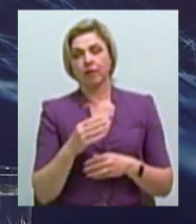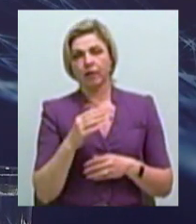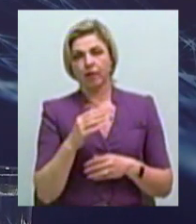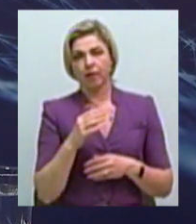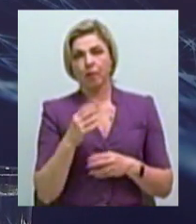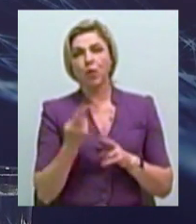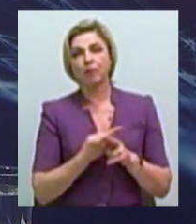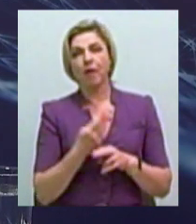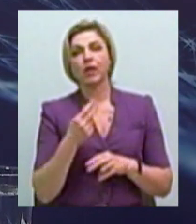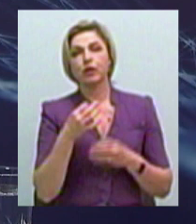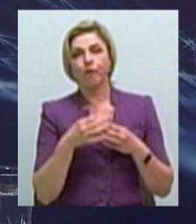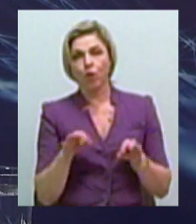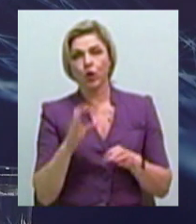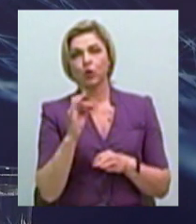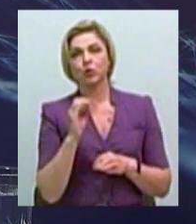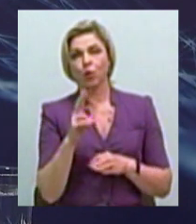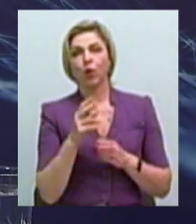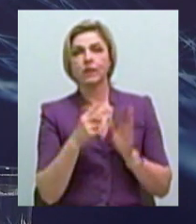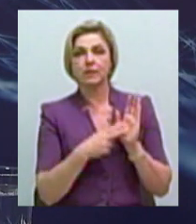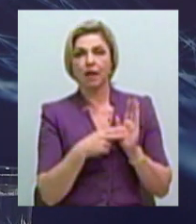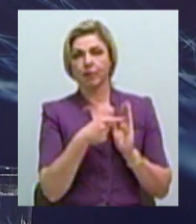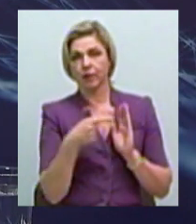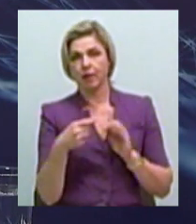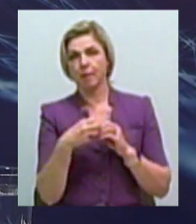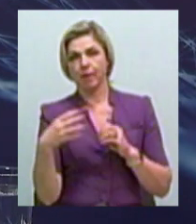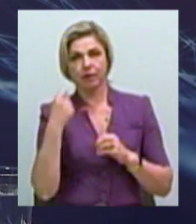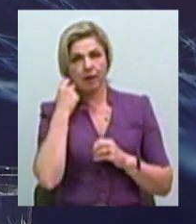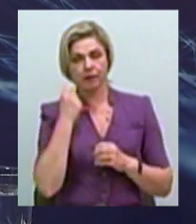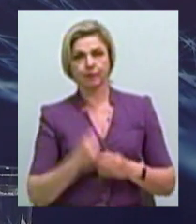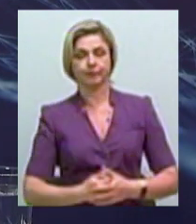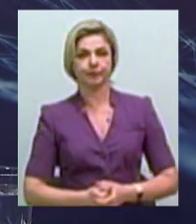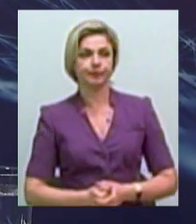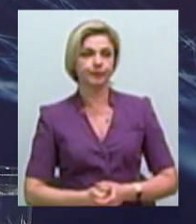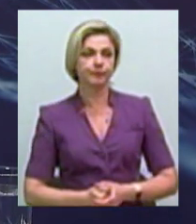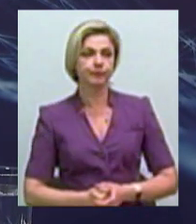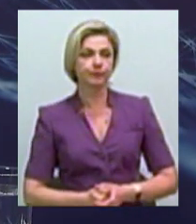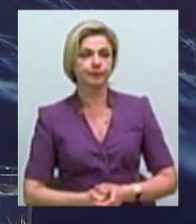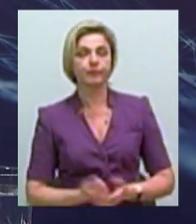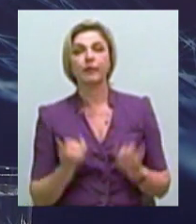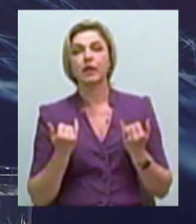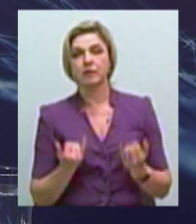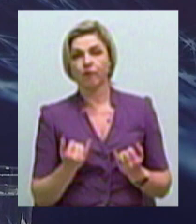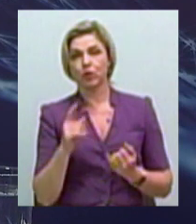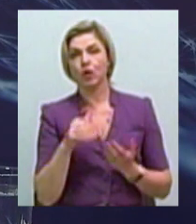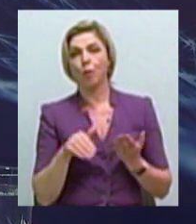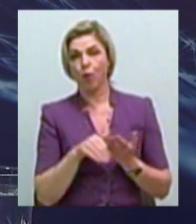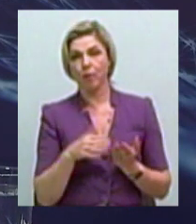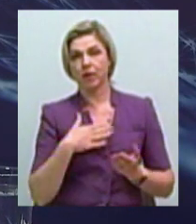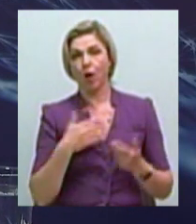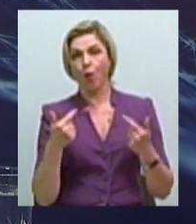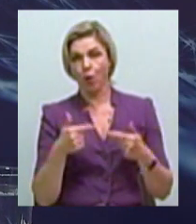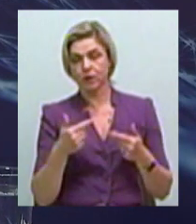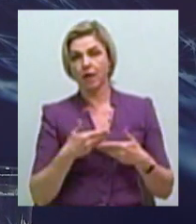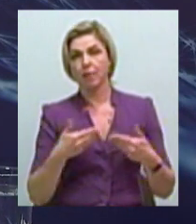вигляді позбавлення волі на строк від 7 до 15 років. І сьогодні за допомогою нашої гості